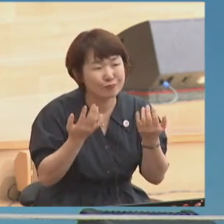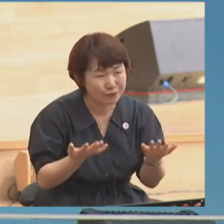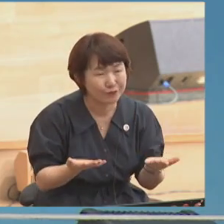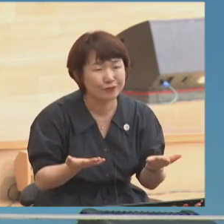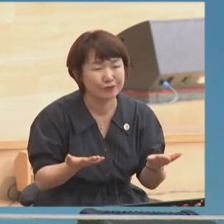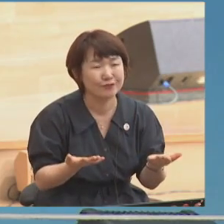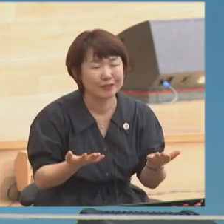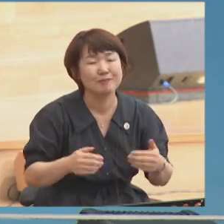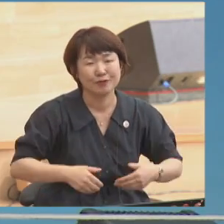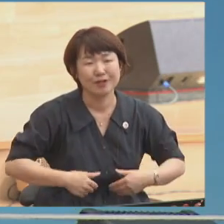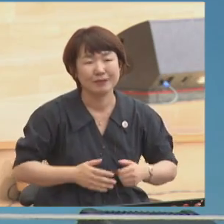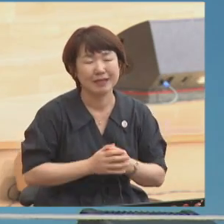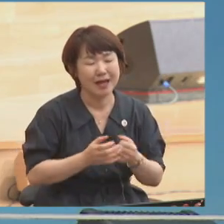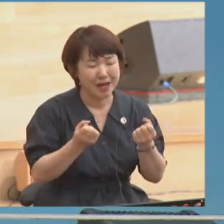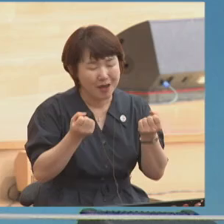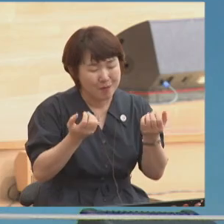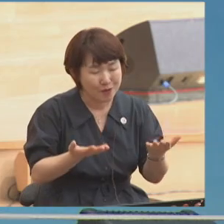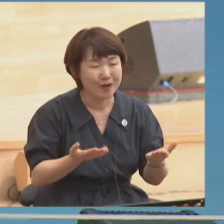이거 안 되면